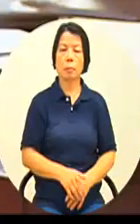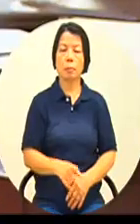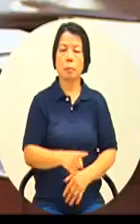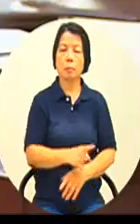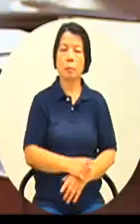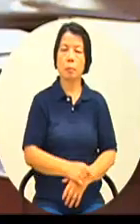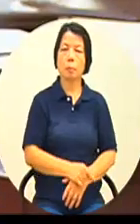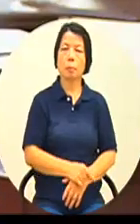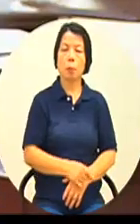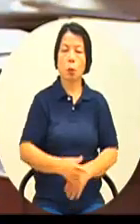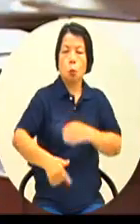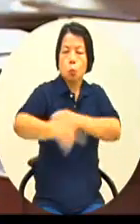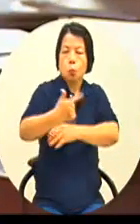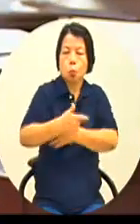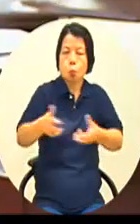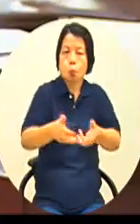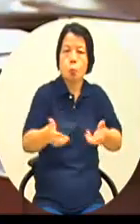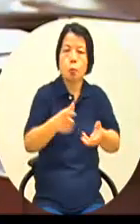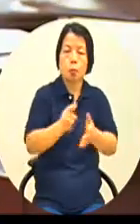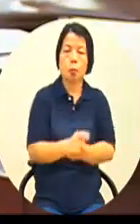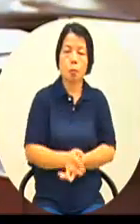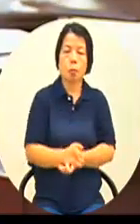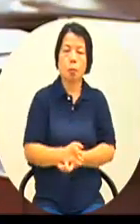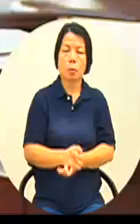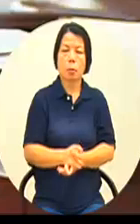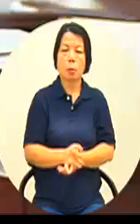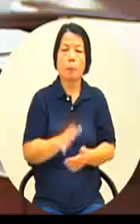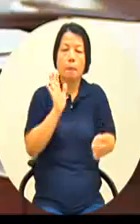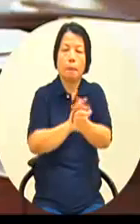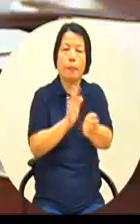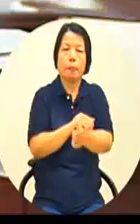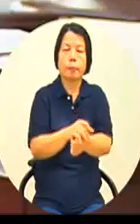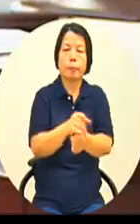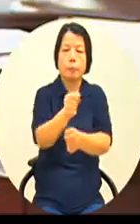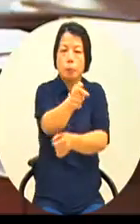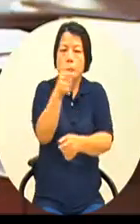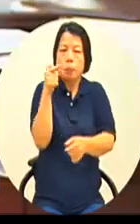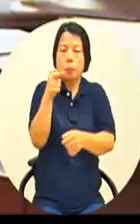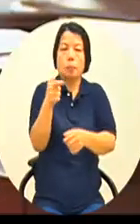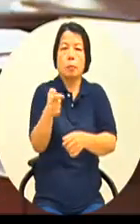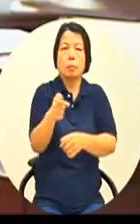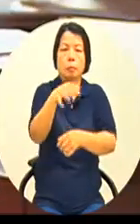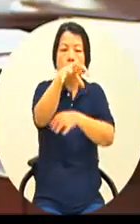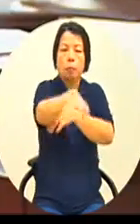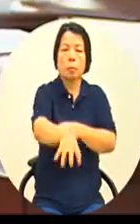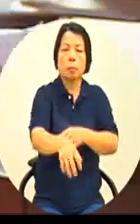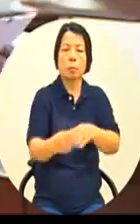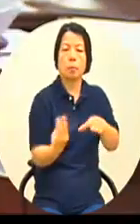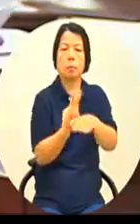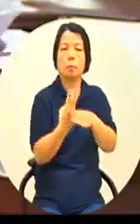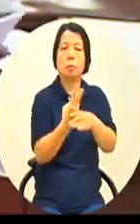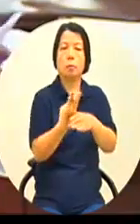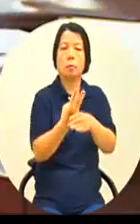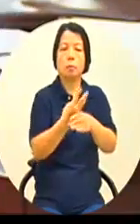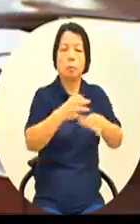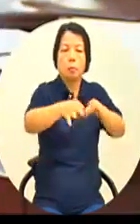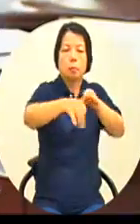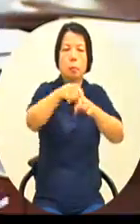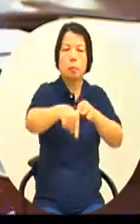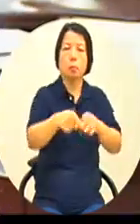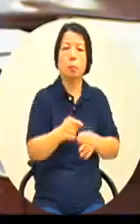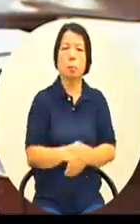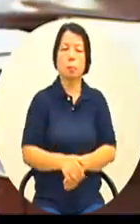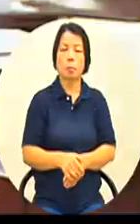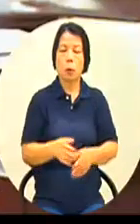对？来带动着吼，边岸嘞，吼，六股只观光，吼，而且嘞，这个。一只行业嘞，或者业者对不对吼？会当嘞早起